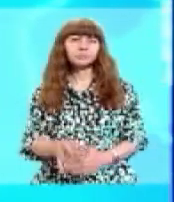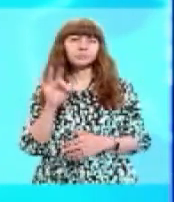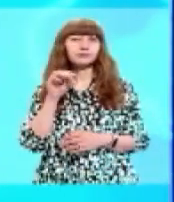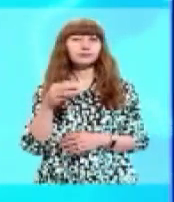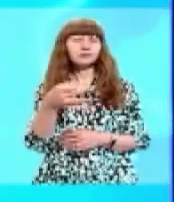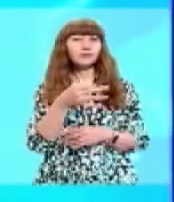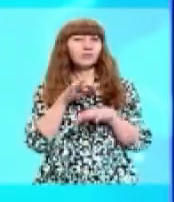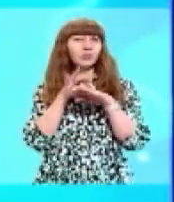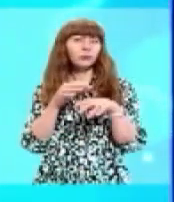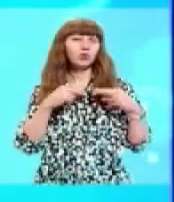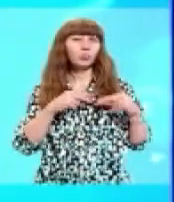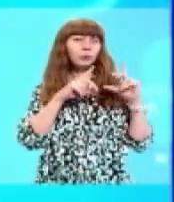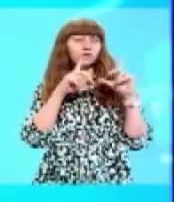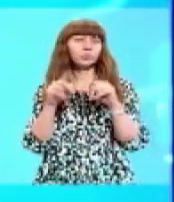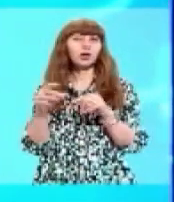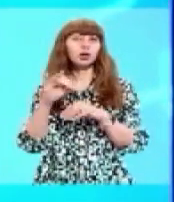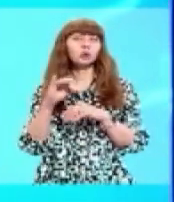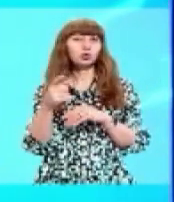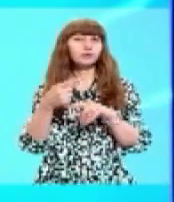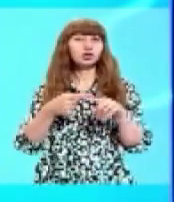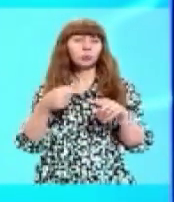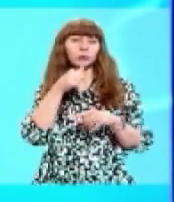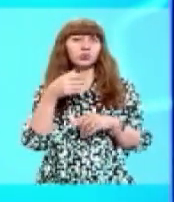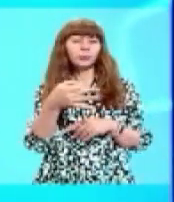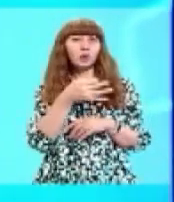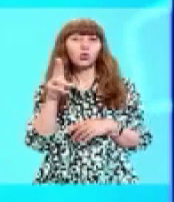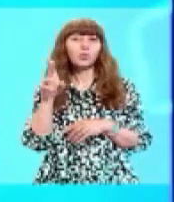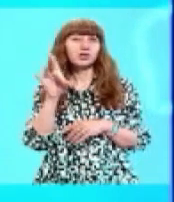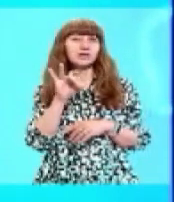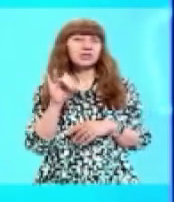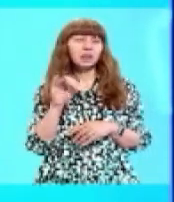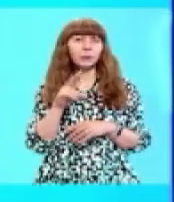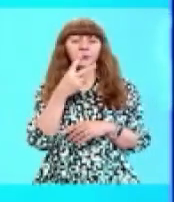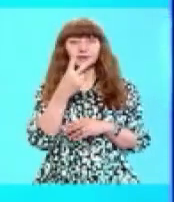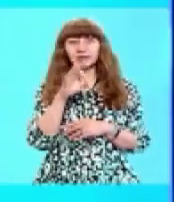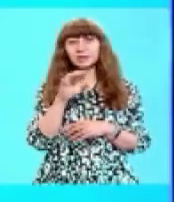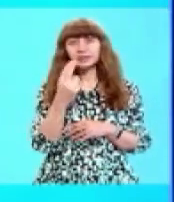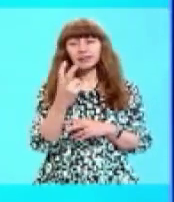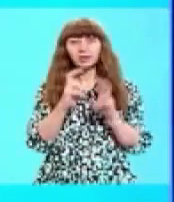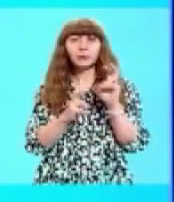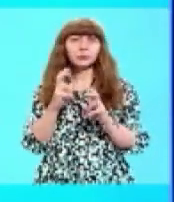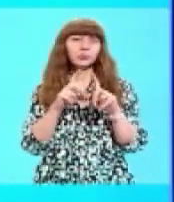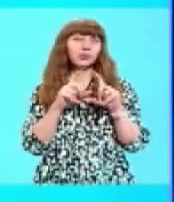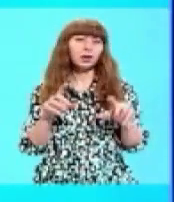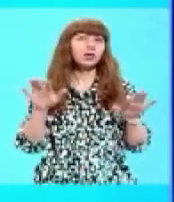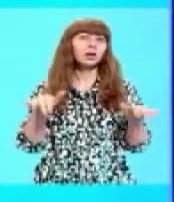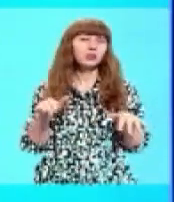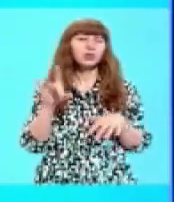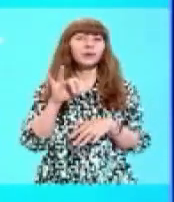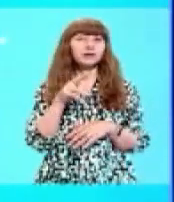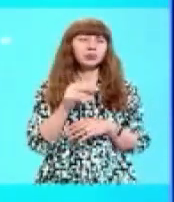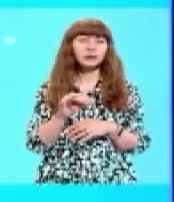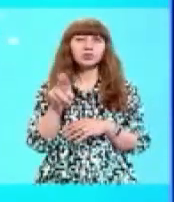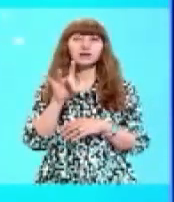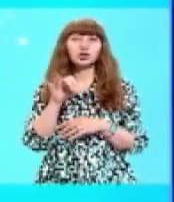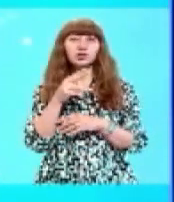Аким области провел рабочие поездки по южным районам области. Кумар Аксакалов посетил социальные и производственные объекты города Аркалык,